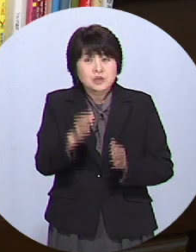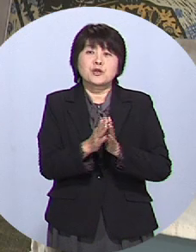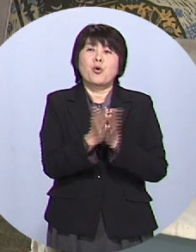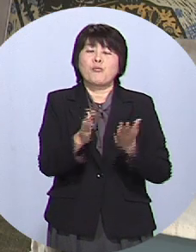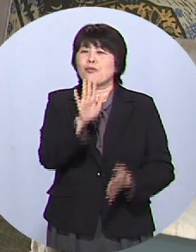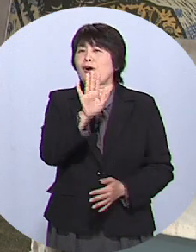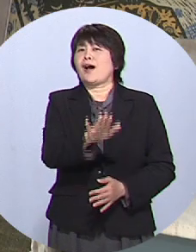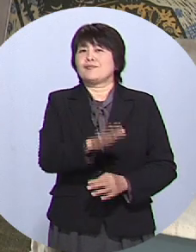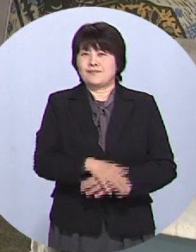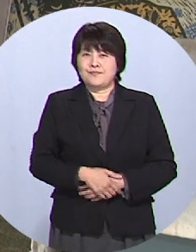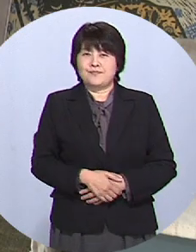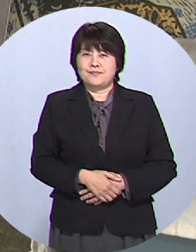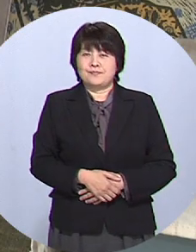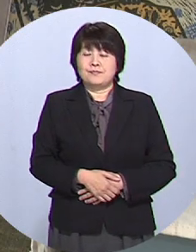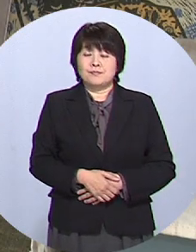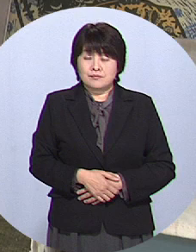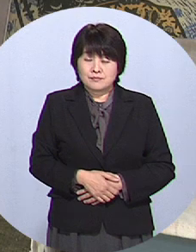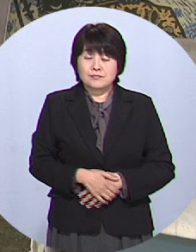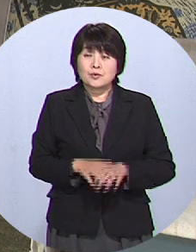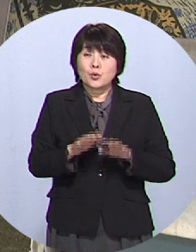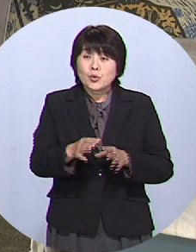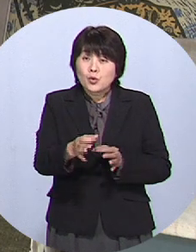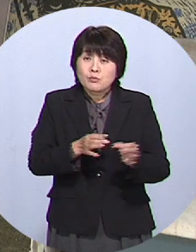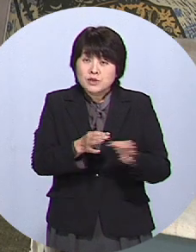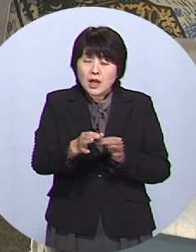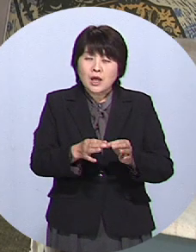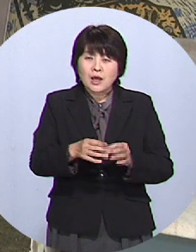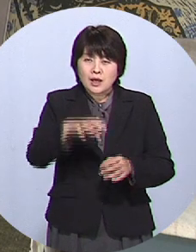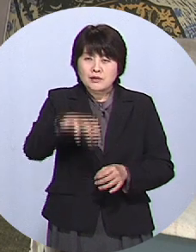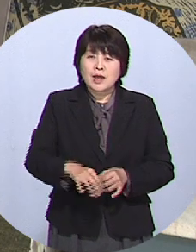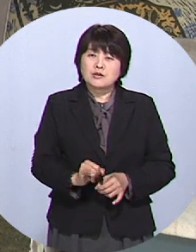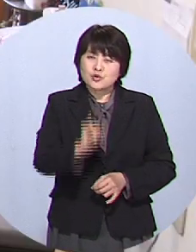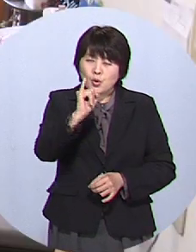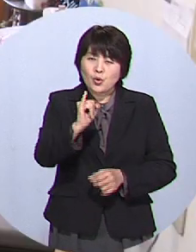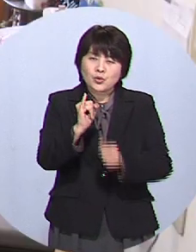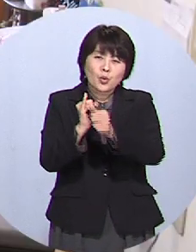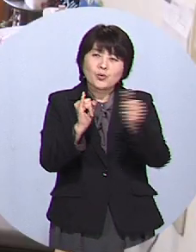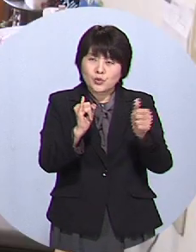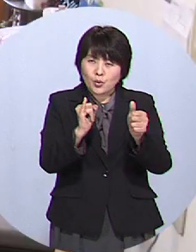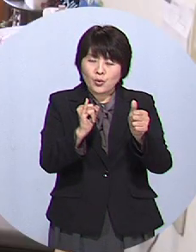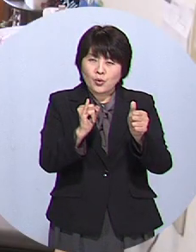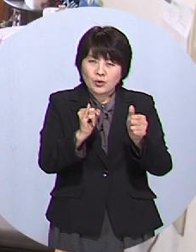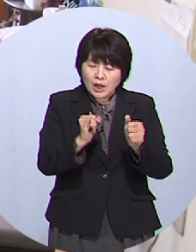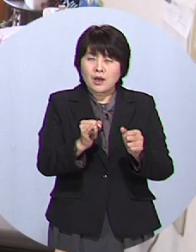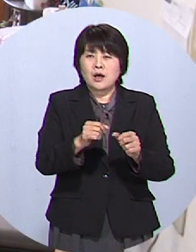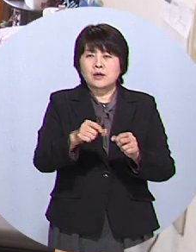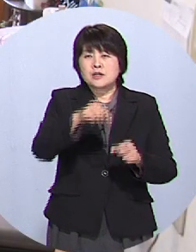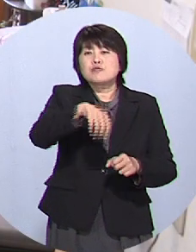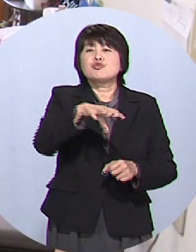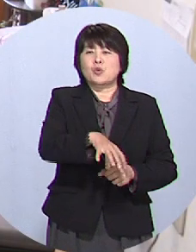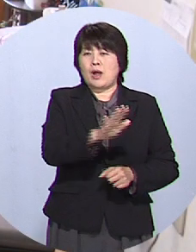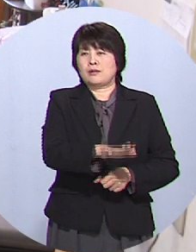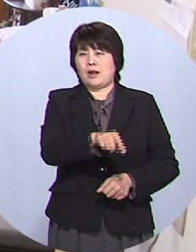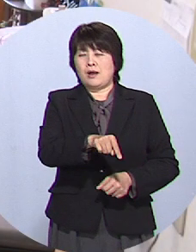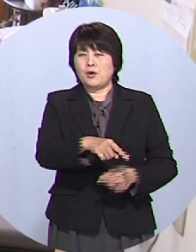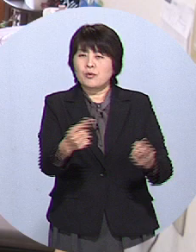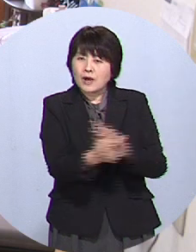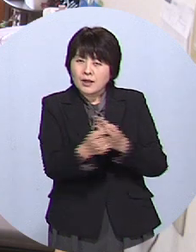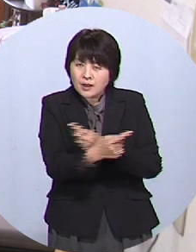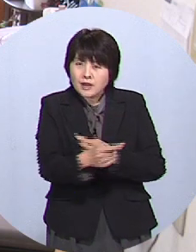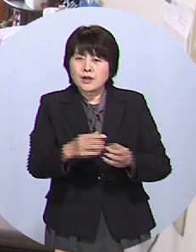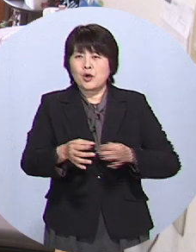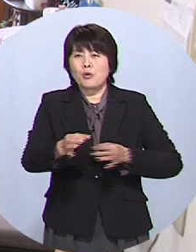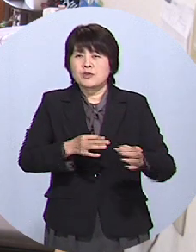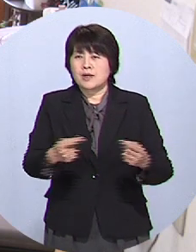い絵本もあります。ちなみにこのお店、店長の夫が社長を務める公務店の事務所をカフェとして改装したものな